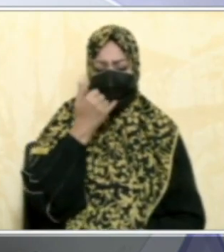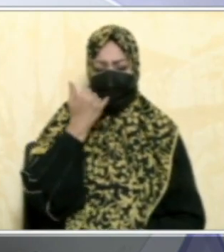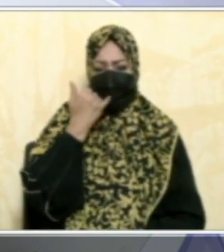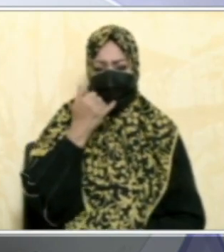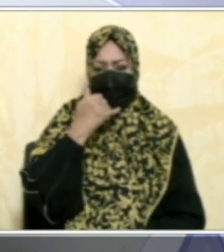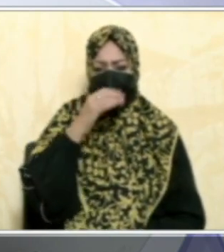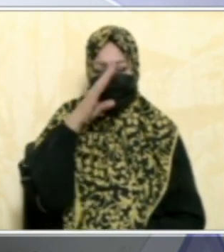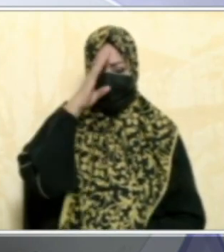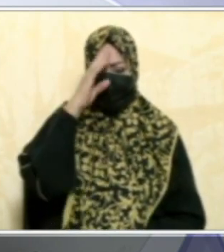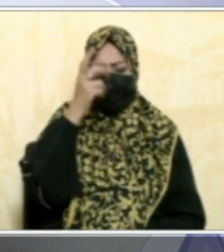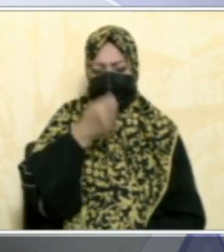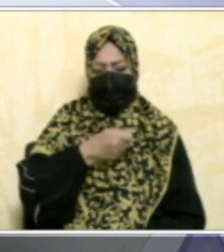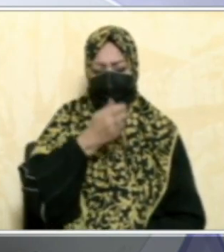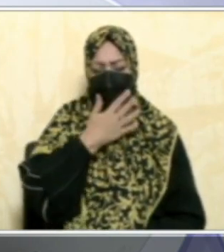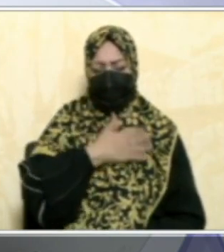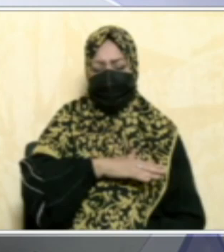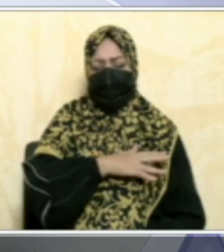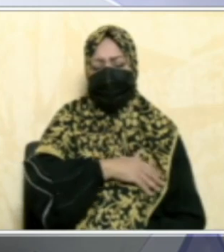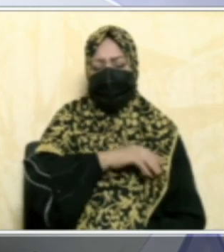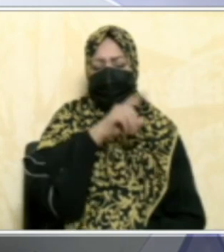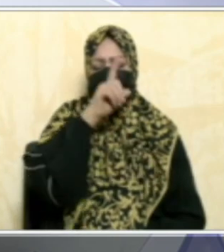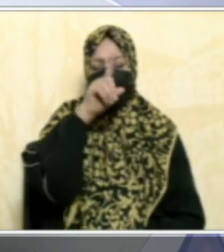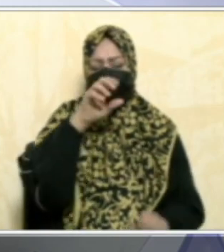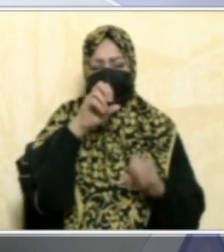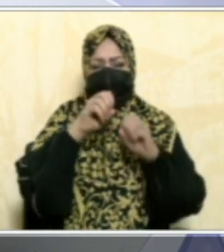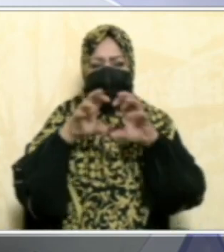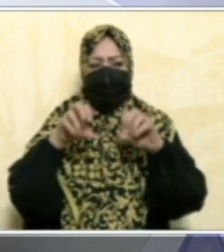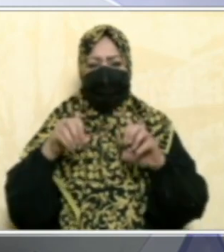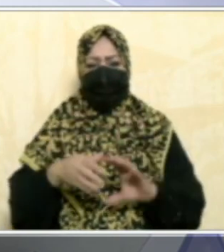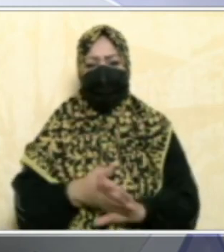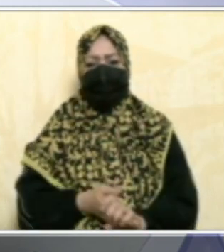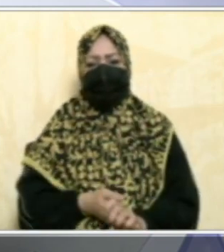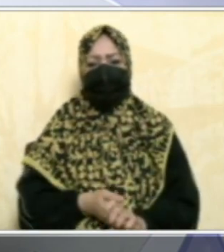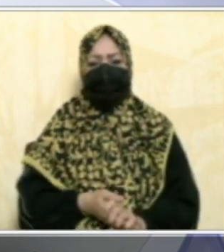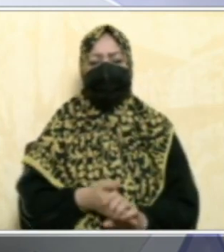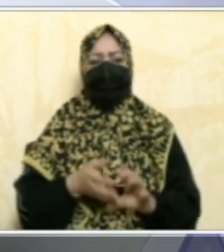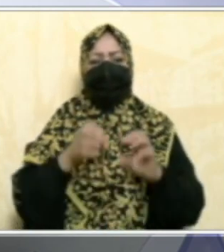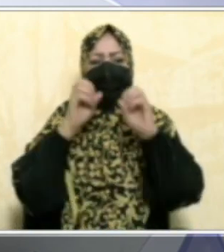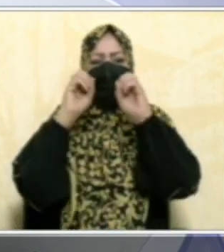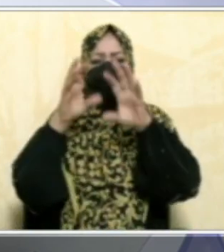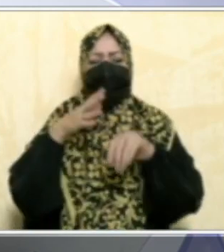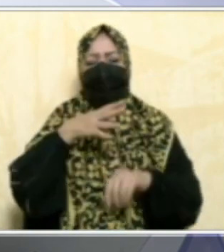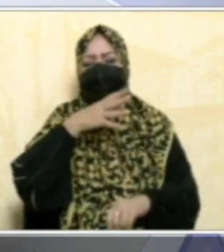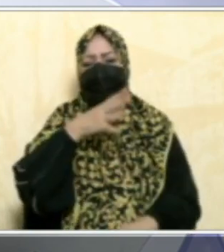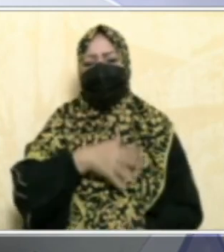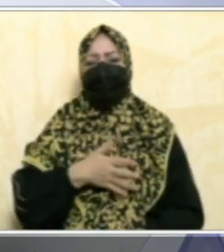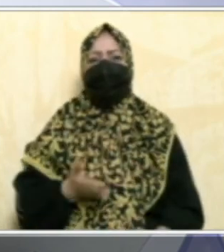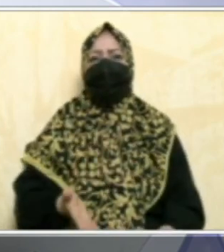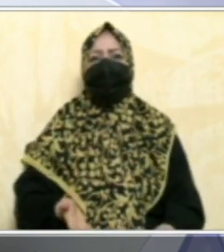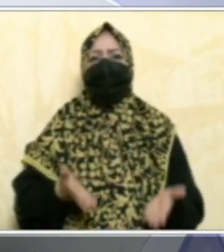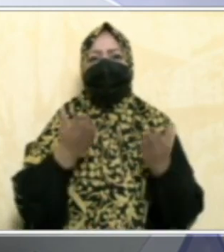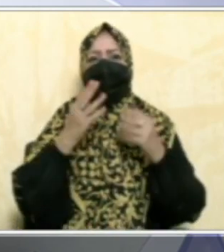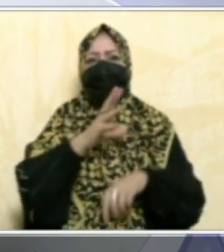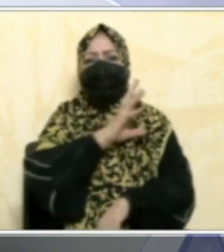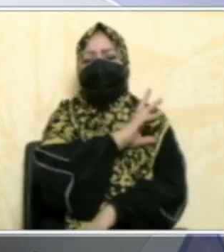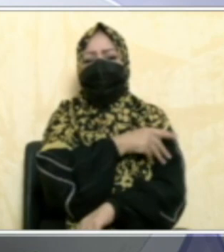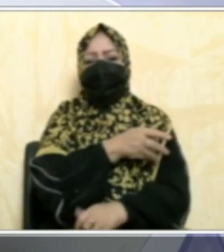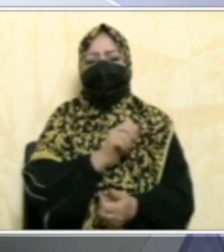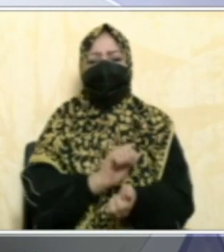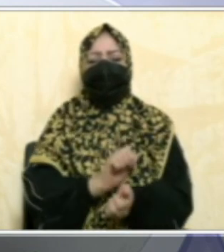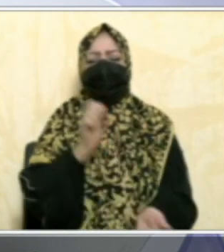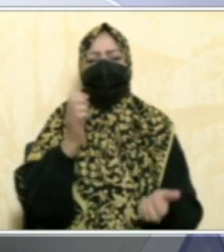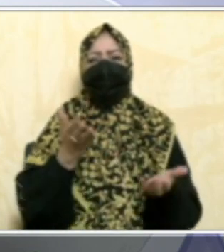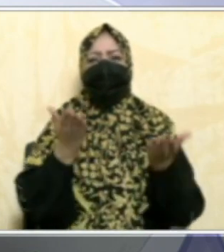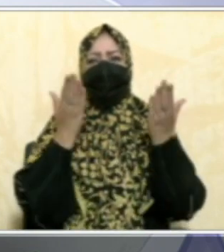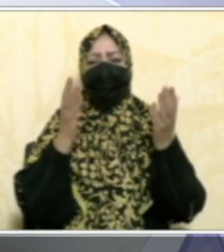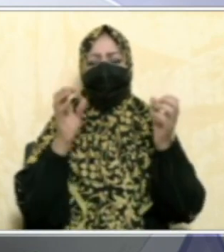ورحمة الله تعالى وبركاته. بارك الله فيك الشيخ عبد الرحمن، إن شاء الله ربي يحرر القدس يا رب العالمين. الله يسوى، آمين يا رب العالمين. سؤالي تو، أنا والله